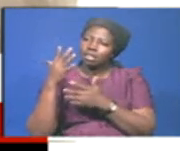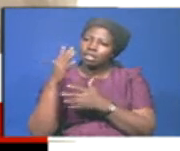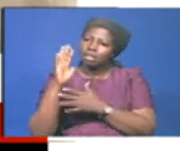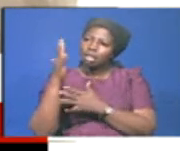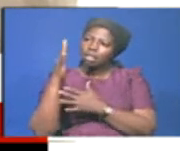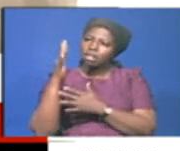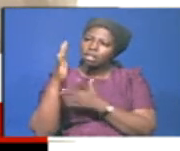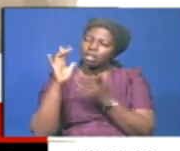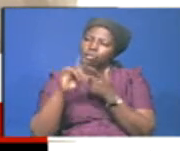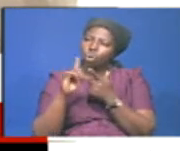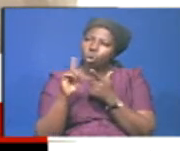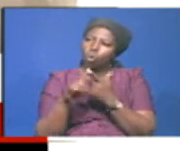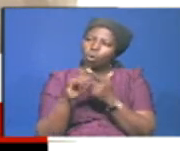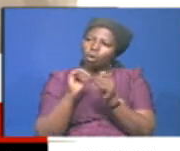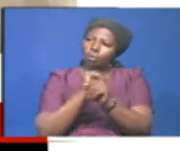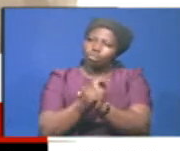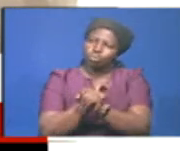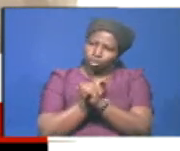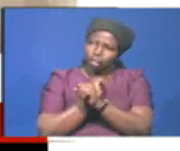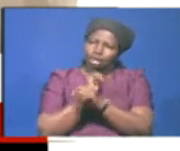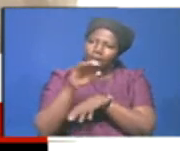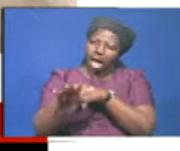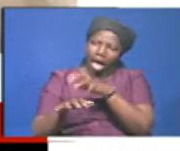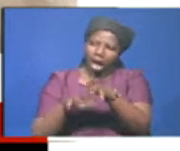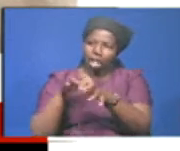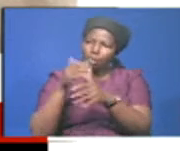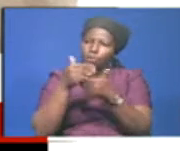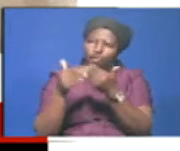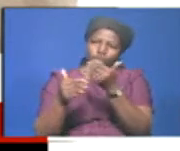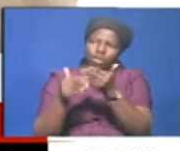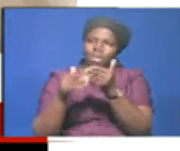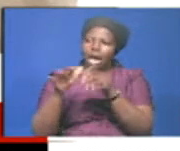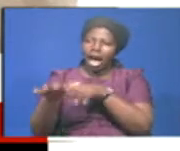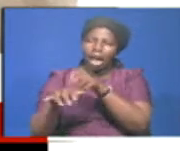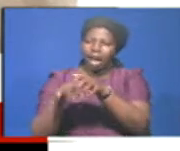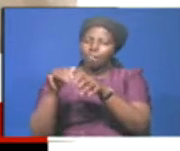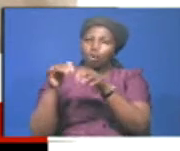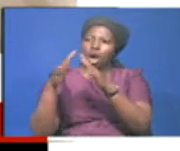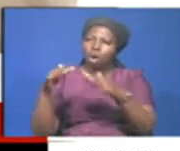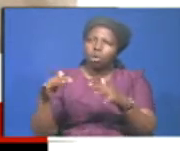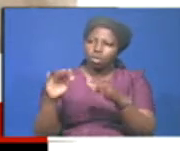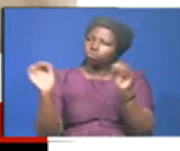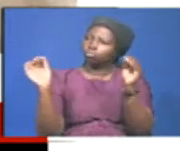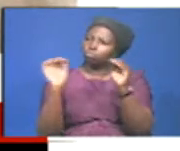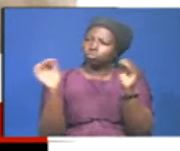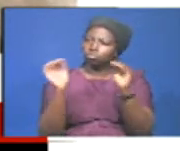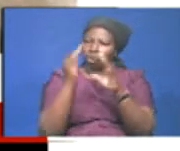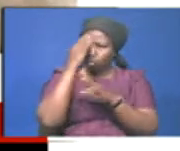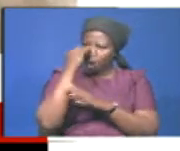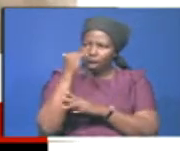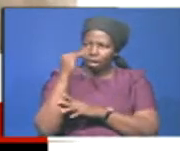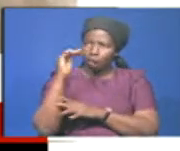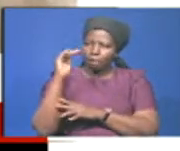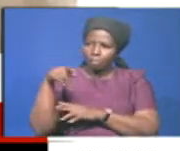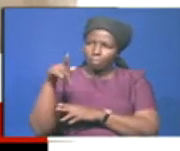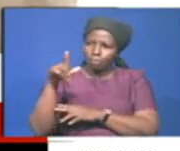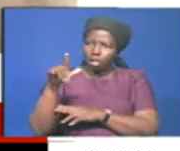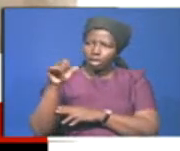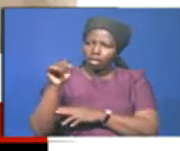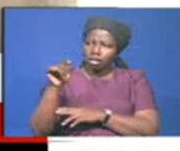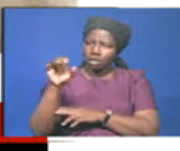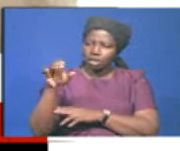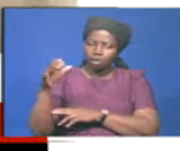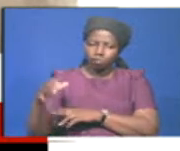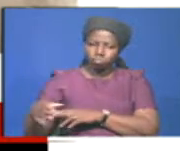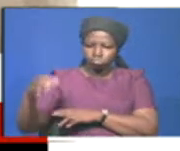wanyama, kujenga zizi ama nini. Kwa sababu hii plastiki, vigingi vya plastiki ambavyo tunatengeneza, zinaishi kwa muda